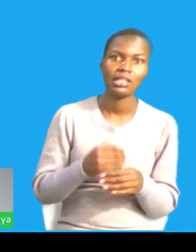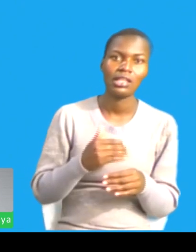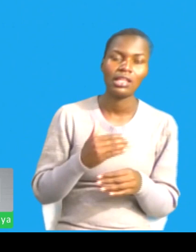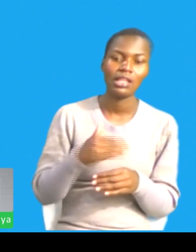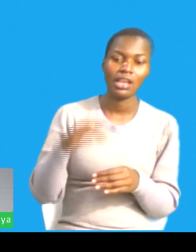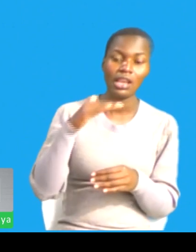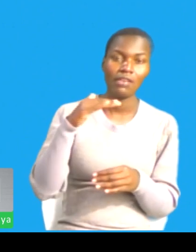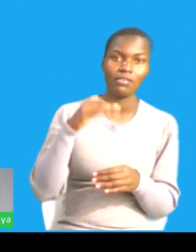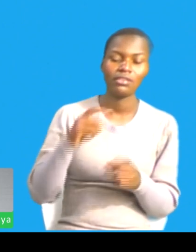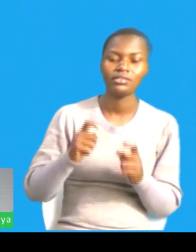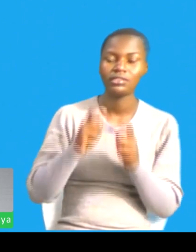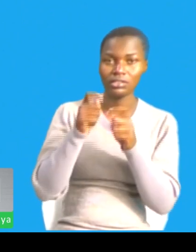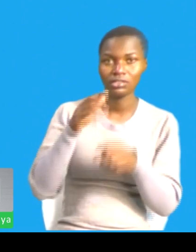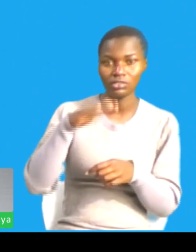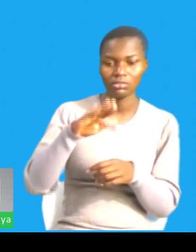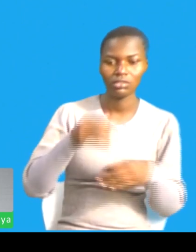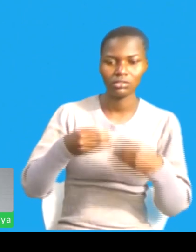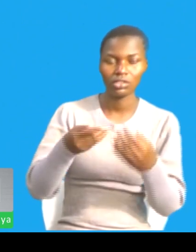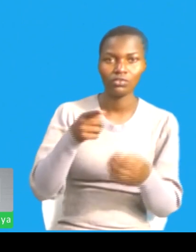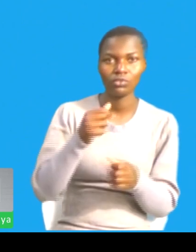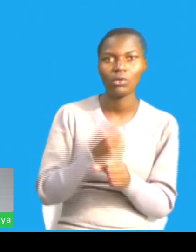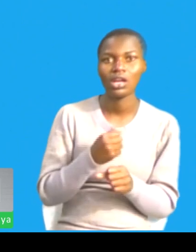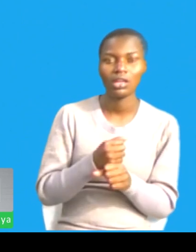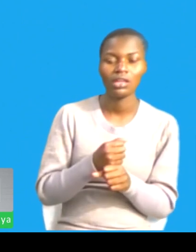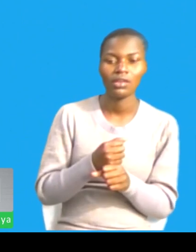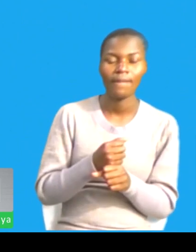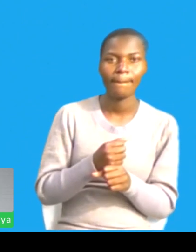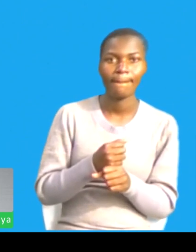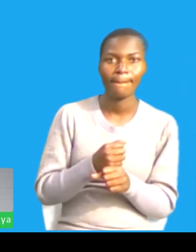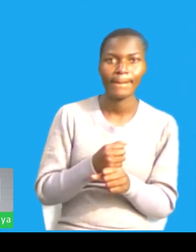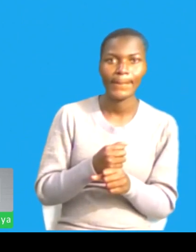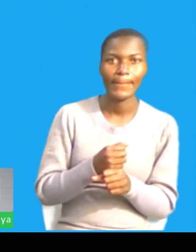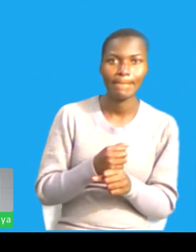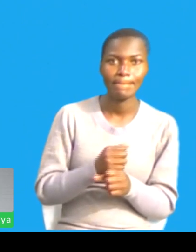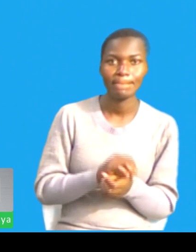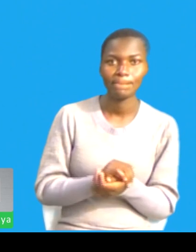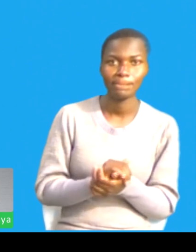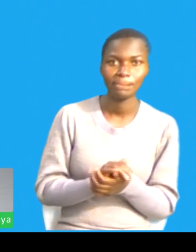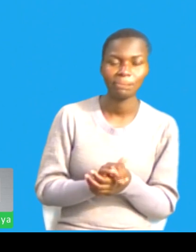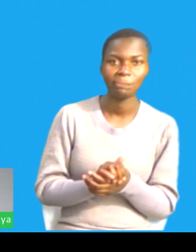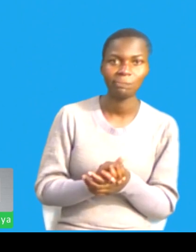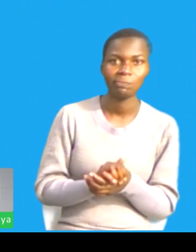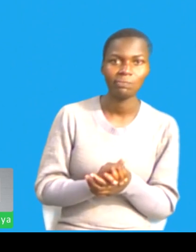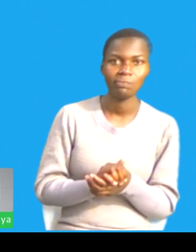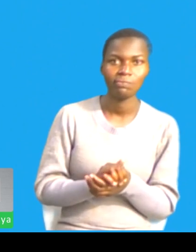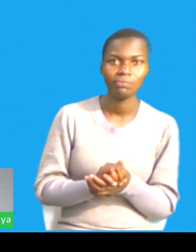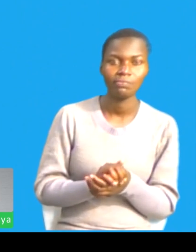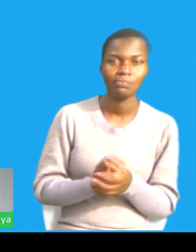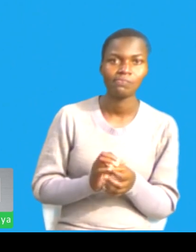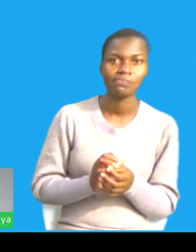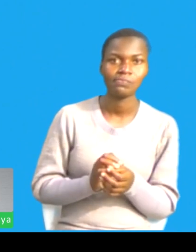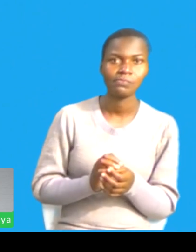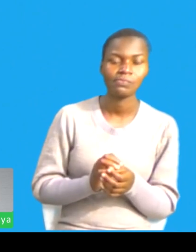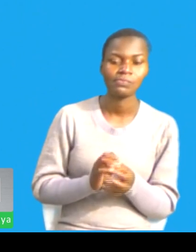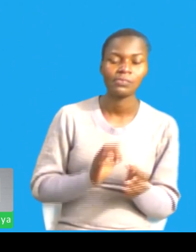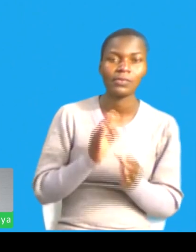itakupatia kazi, kwa sababu hiyo mashine haitaenda kucheza mpira kama Messi. Okay. Kwa hivyo tukiweka system yetu